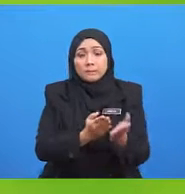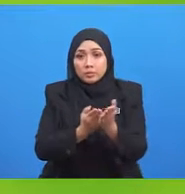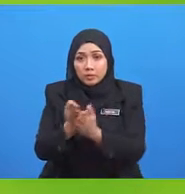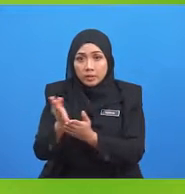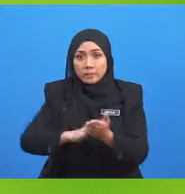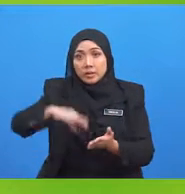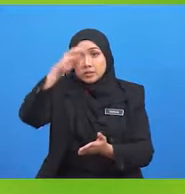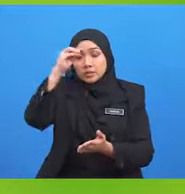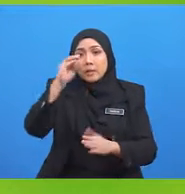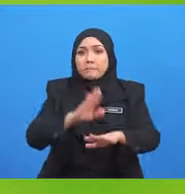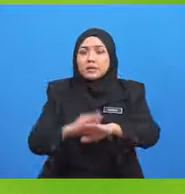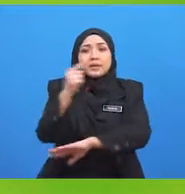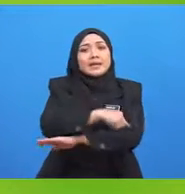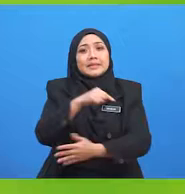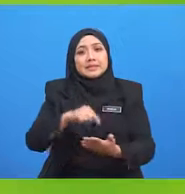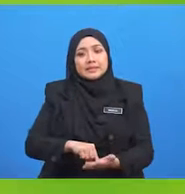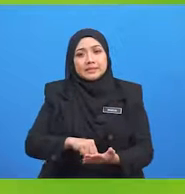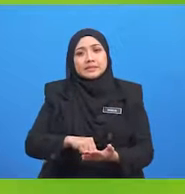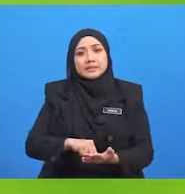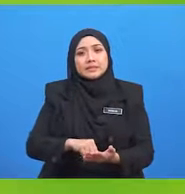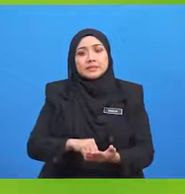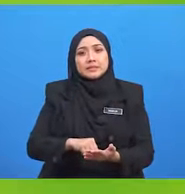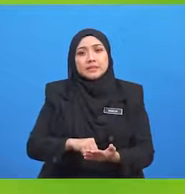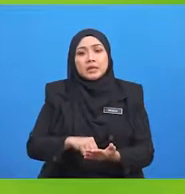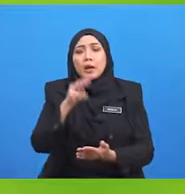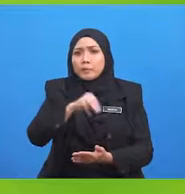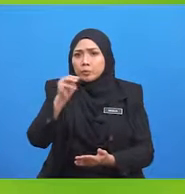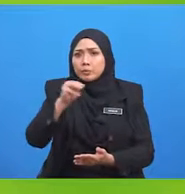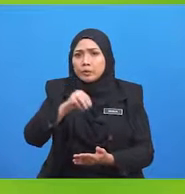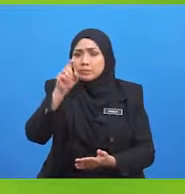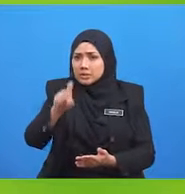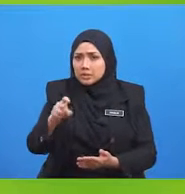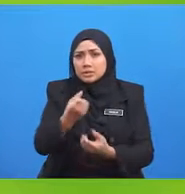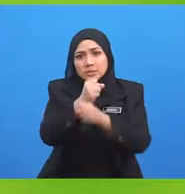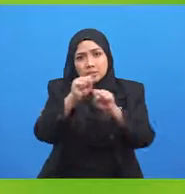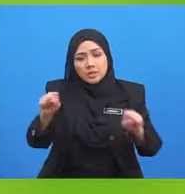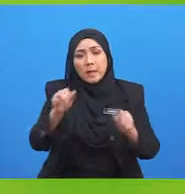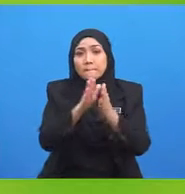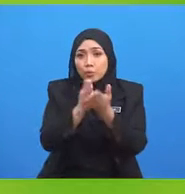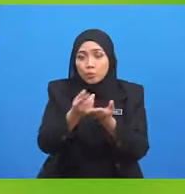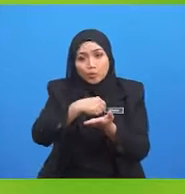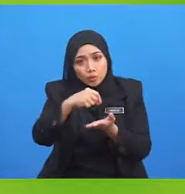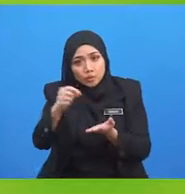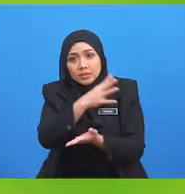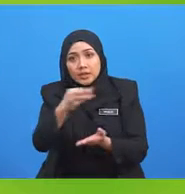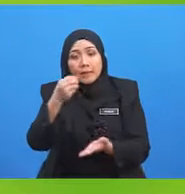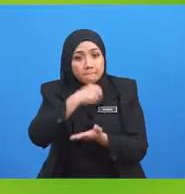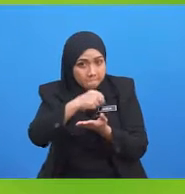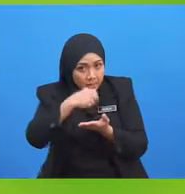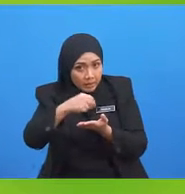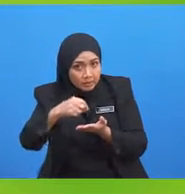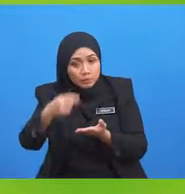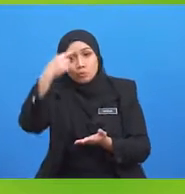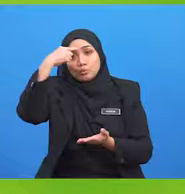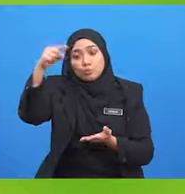kita meneruskan pembelajaran kita hari ini, Ustazah nak murid-murid sediakan dahulu buku tulis